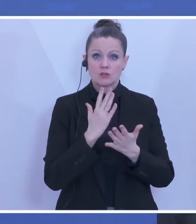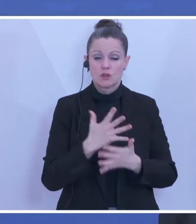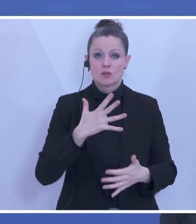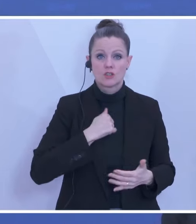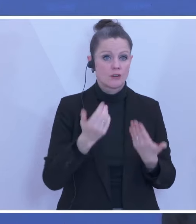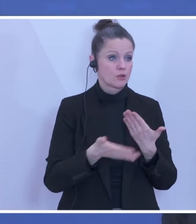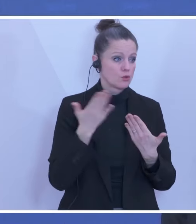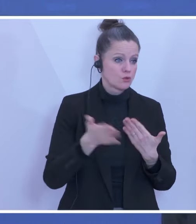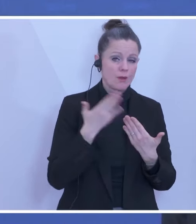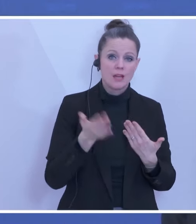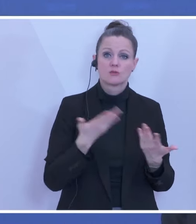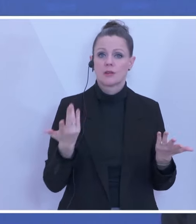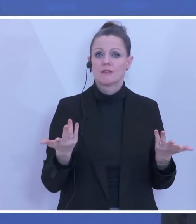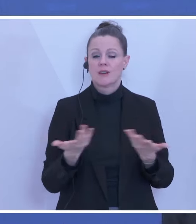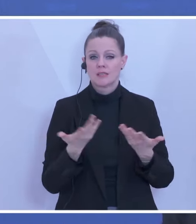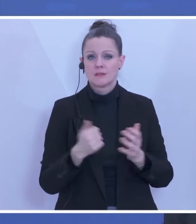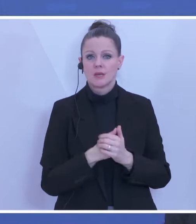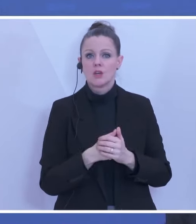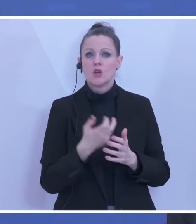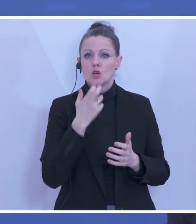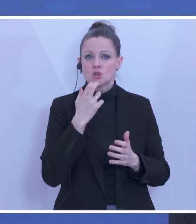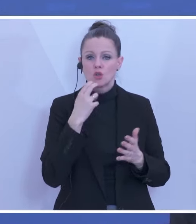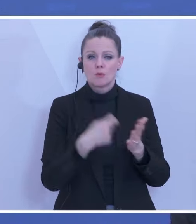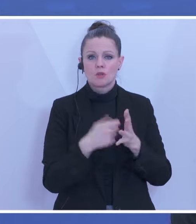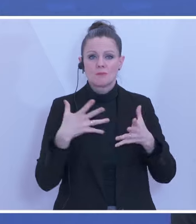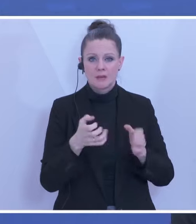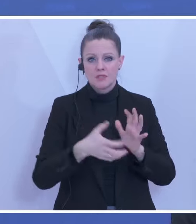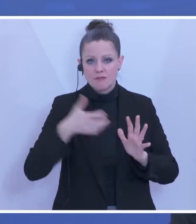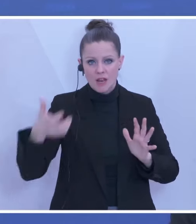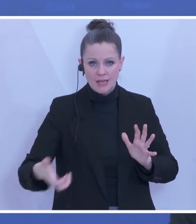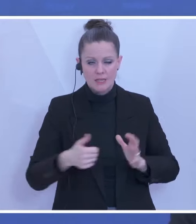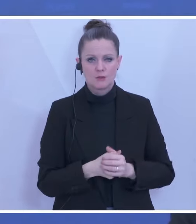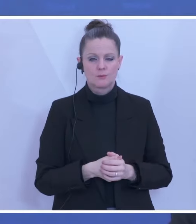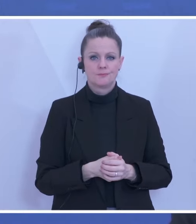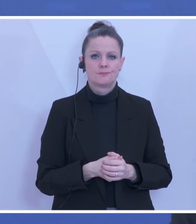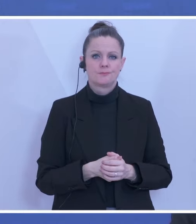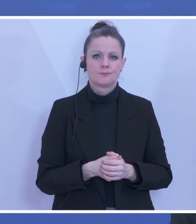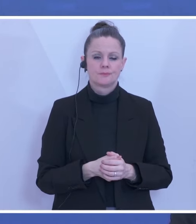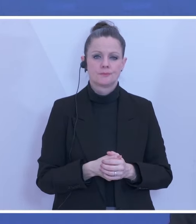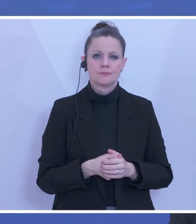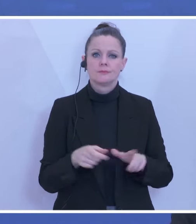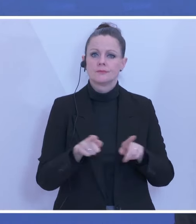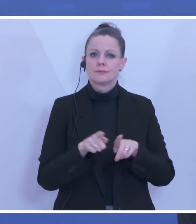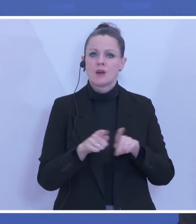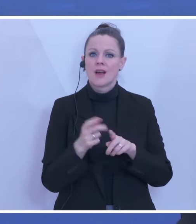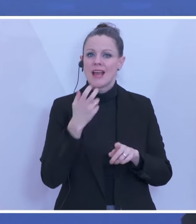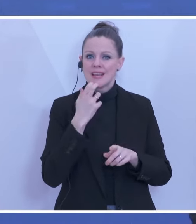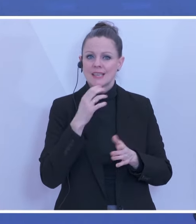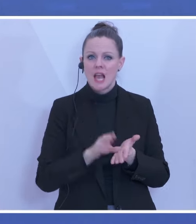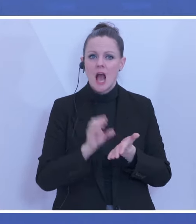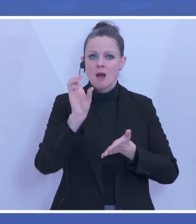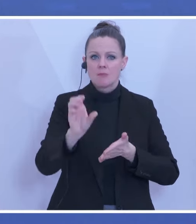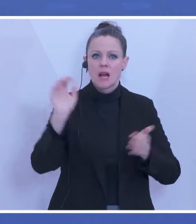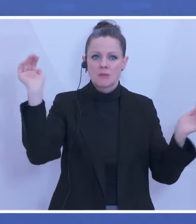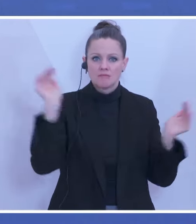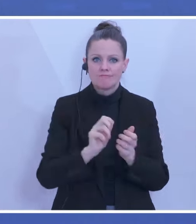Verlängerung und Änderung der Stromkostenbremse. Die Adaptierung und die Senkung der Energieabgaben.